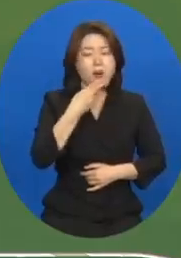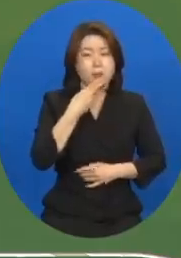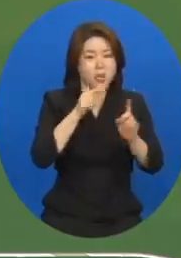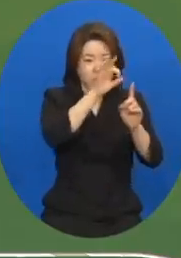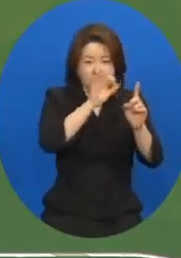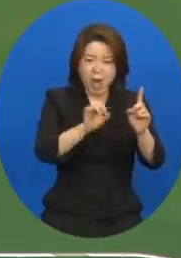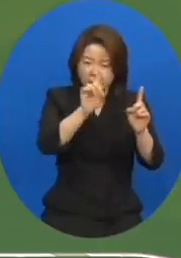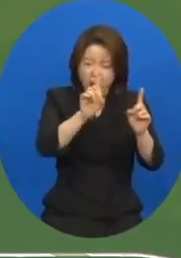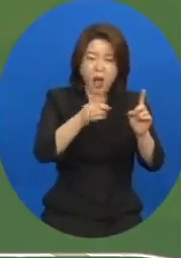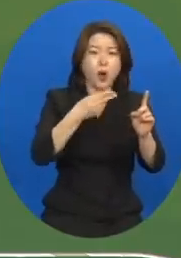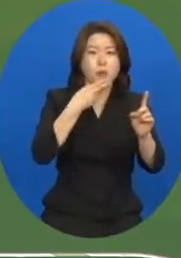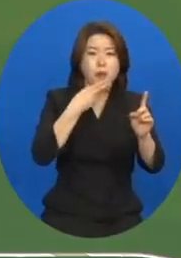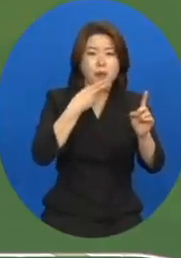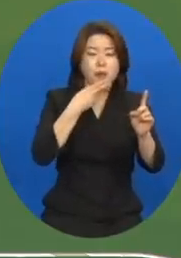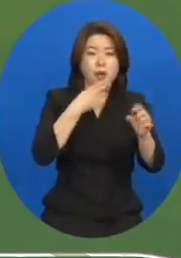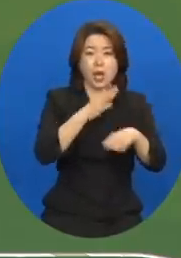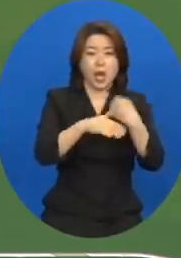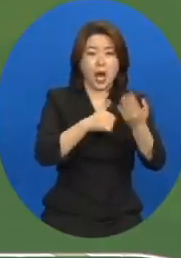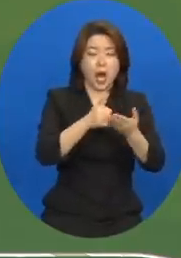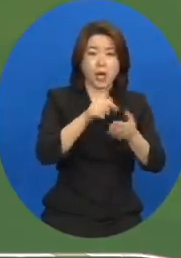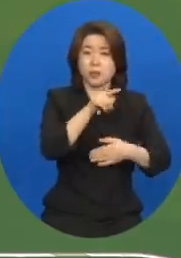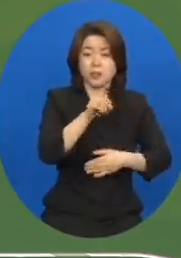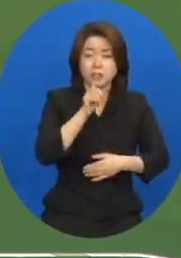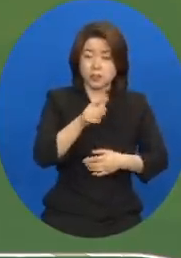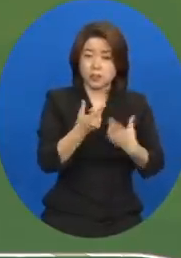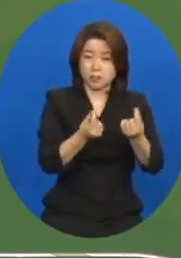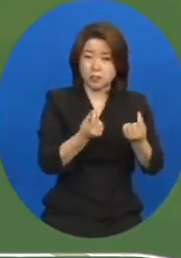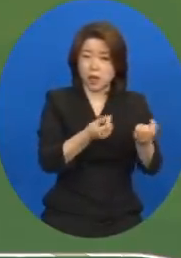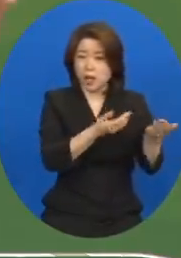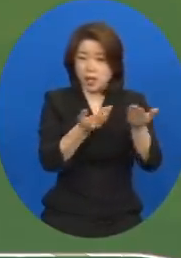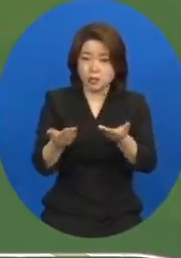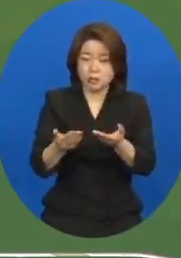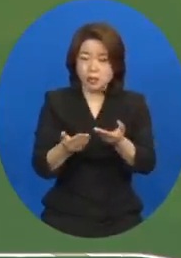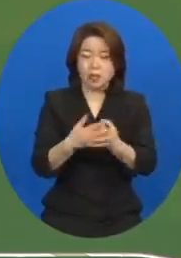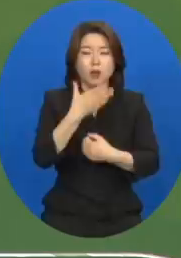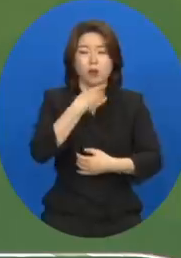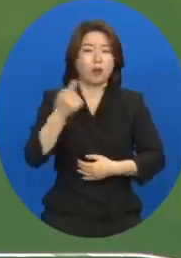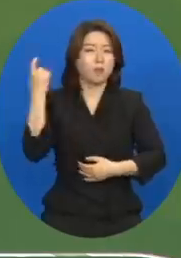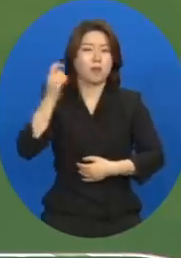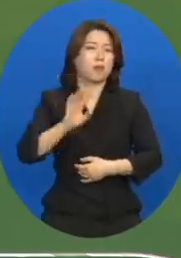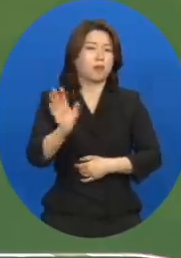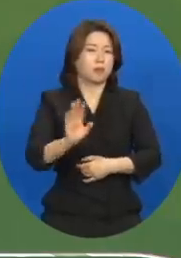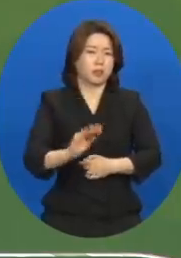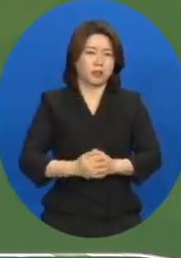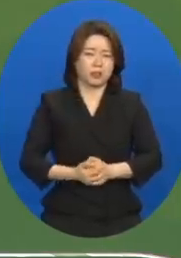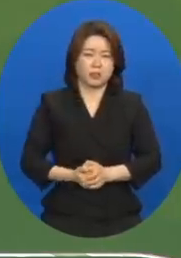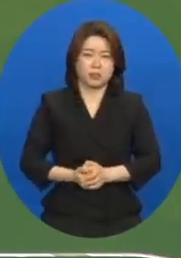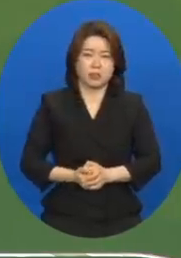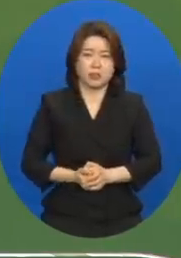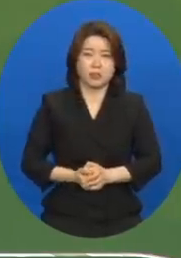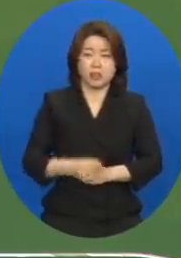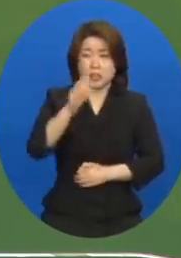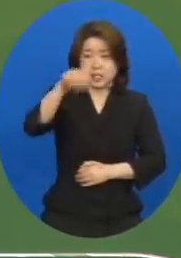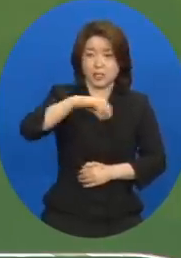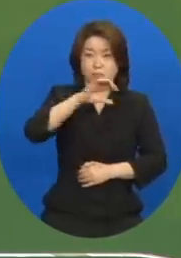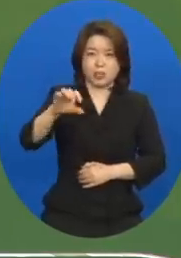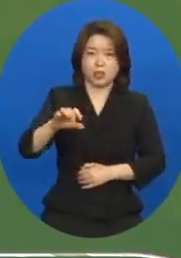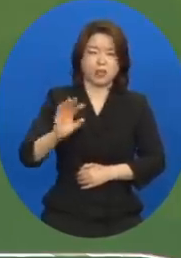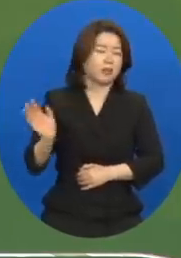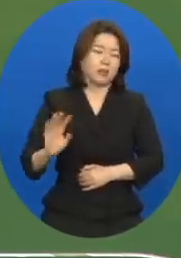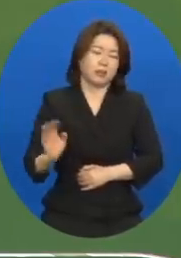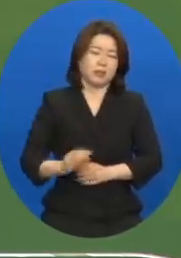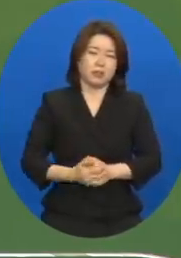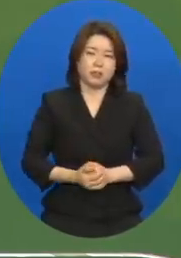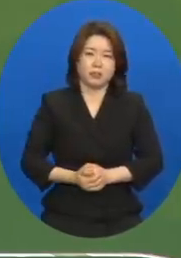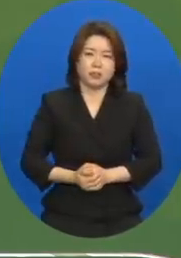1%라도 만약에 하나님이 그런 말씀을 하실 분이라면 복음은 복음이 아닌 거예요. 십자가는 십자가가 아닌